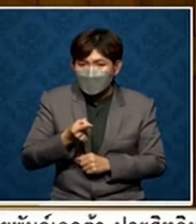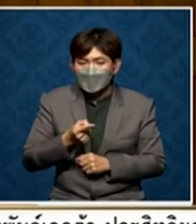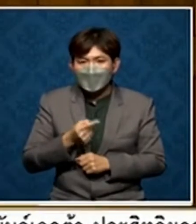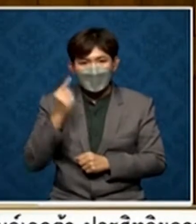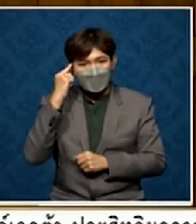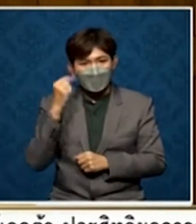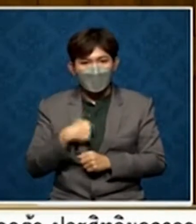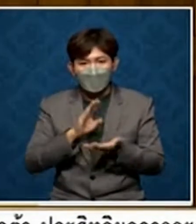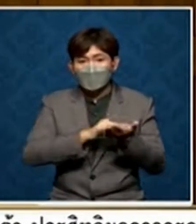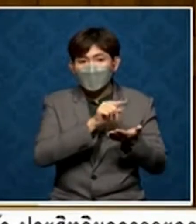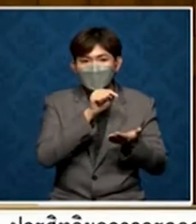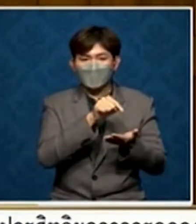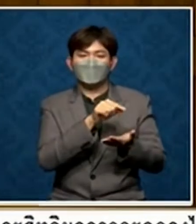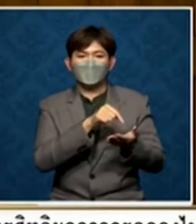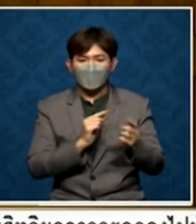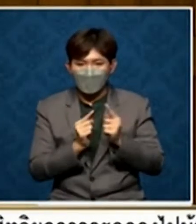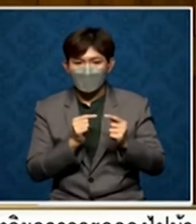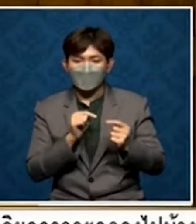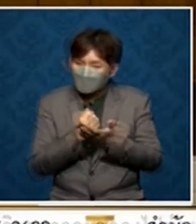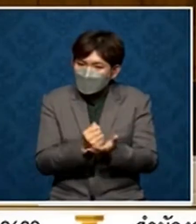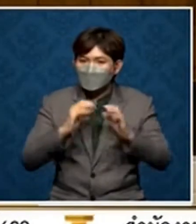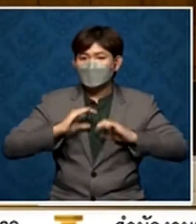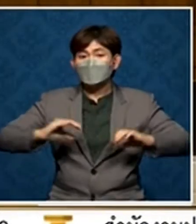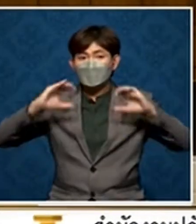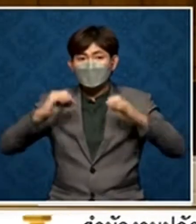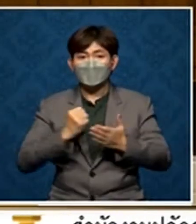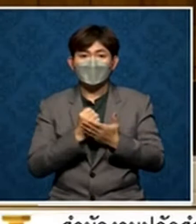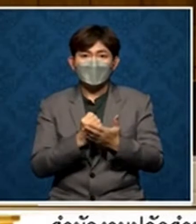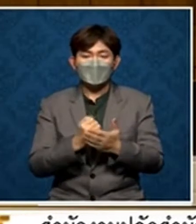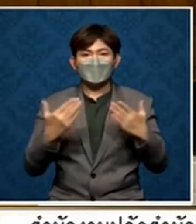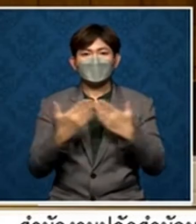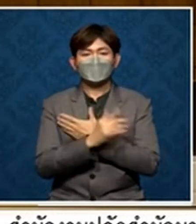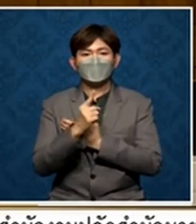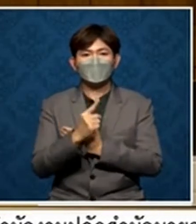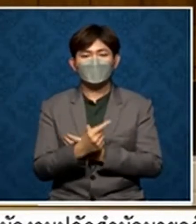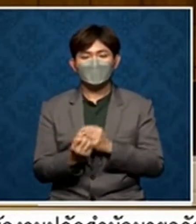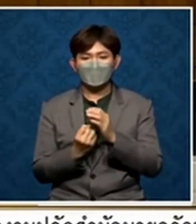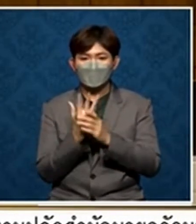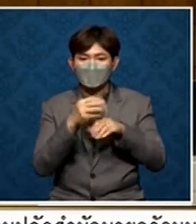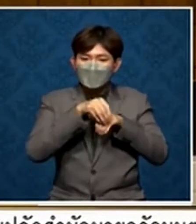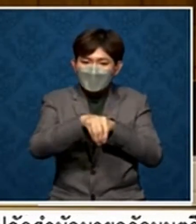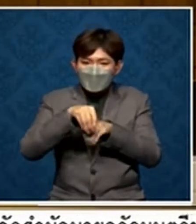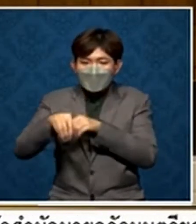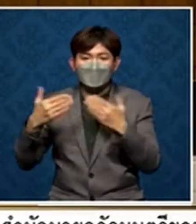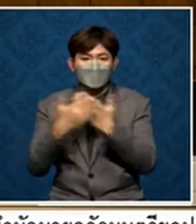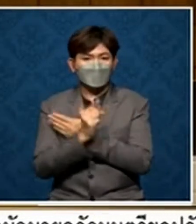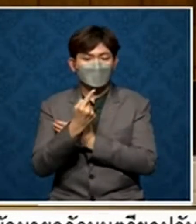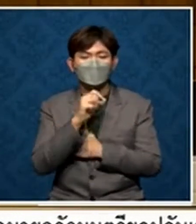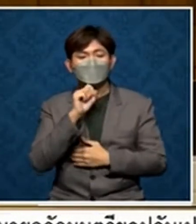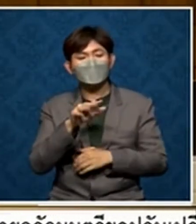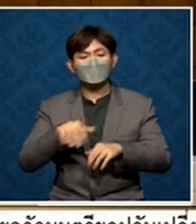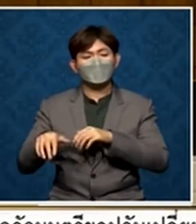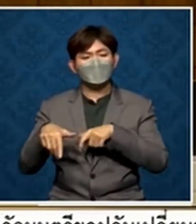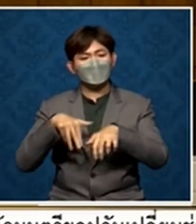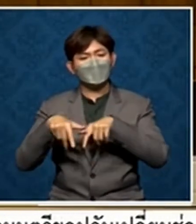โซเชียลถูกกับผมเราข้อที่ดีมาถูกับผมช่วงท้ายนี้คือพูดเรื่องวัคซีนแล้วนะคะวันนี้นายกที่